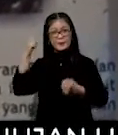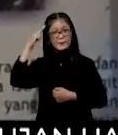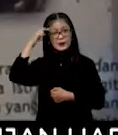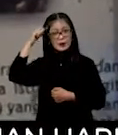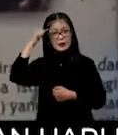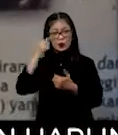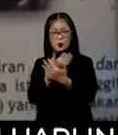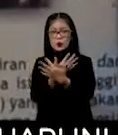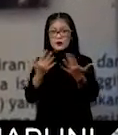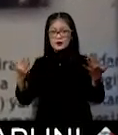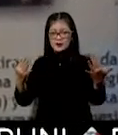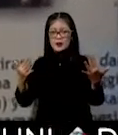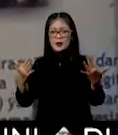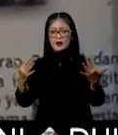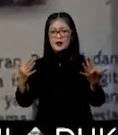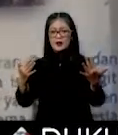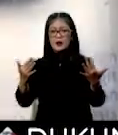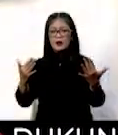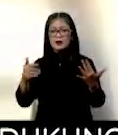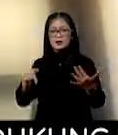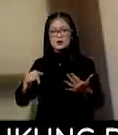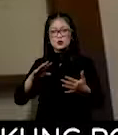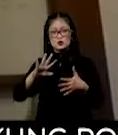ininya adalah Bung Karno, dan ini seluruh Indonesia.